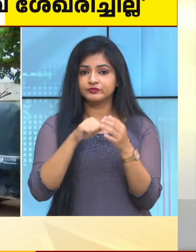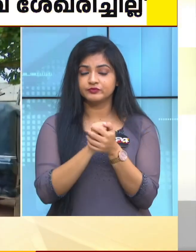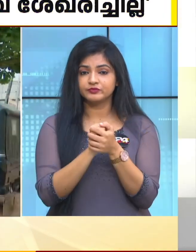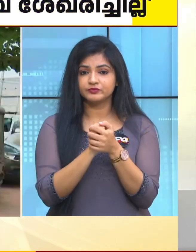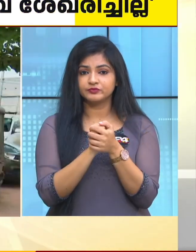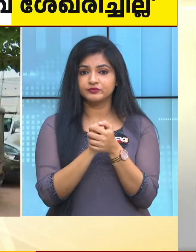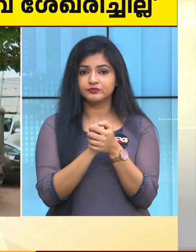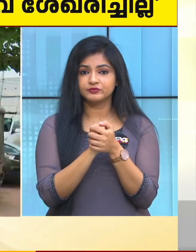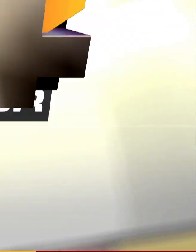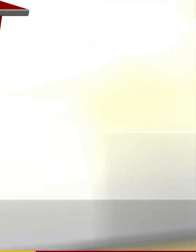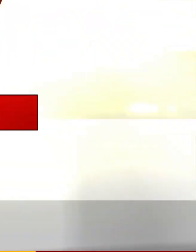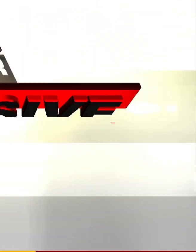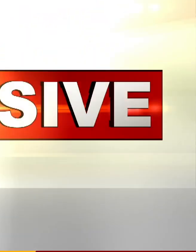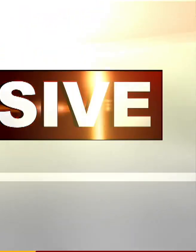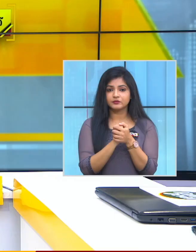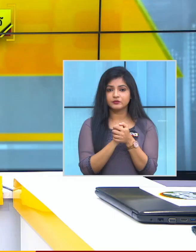അത്ര